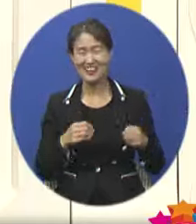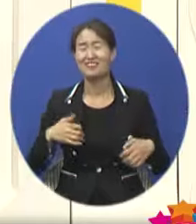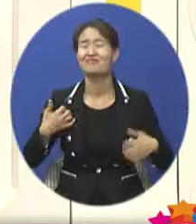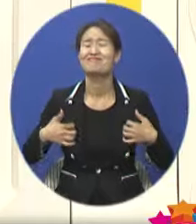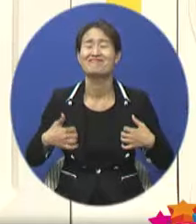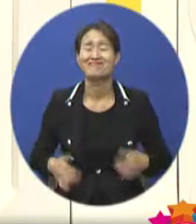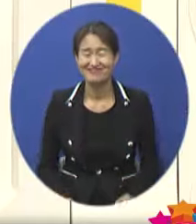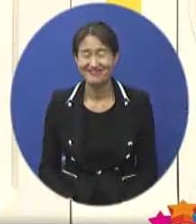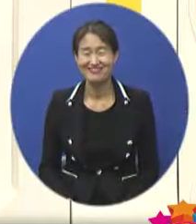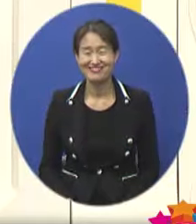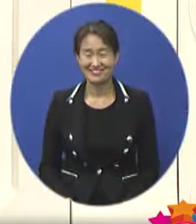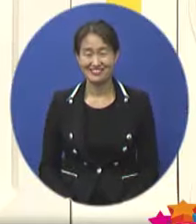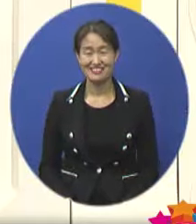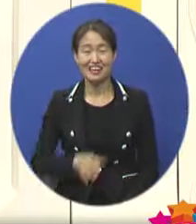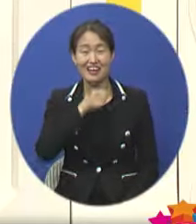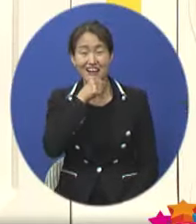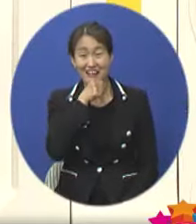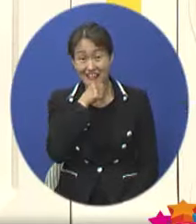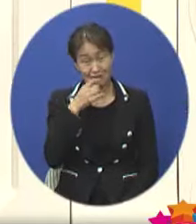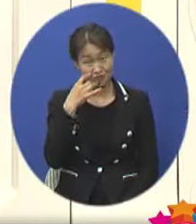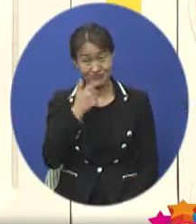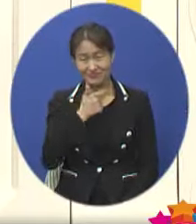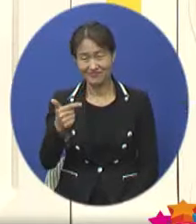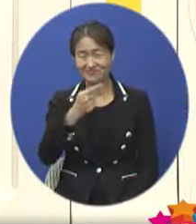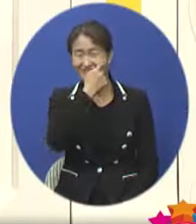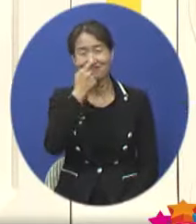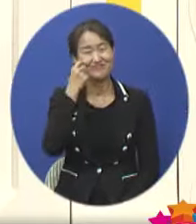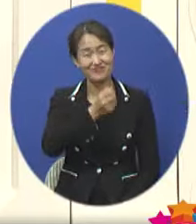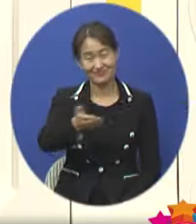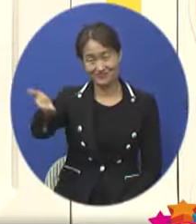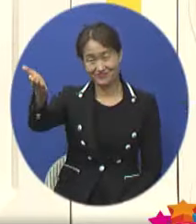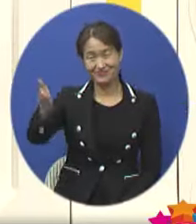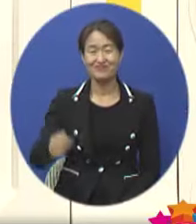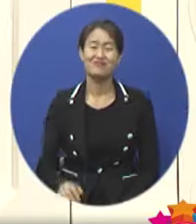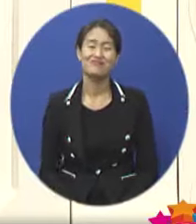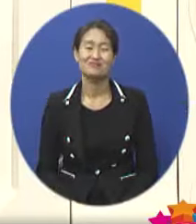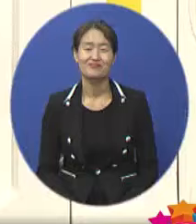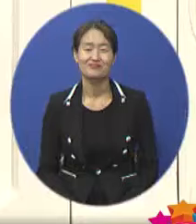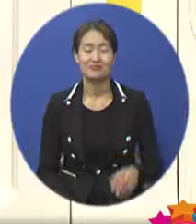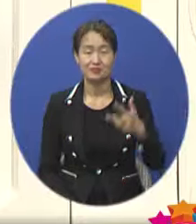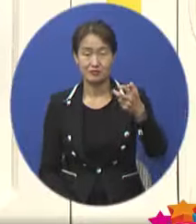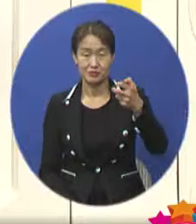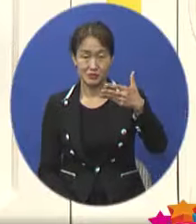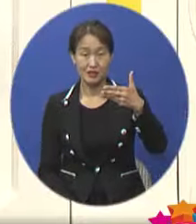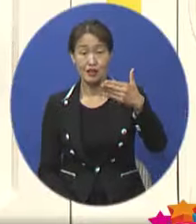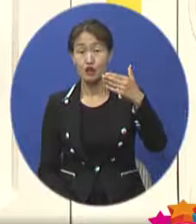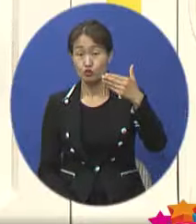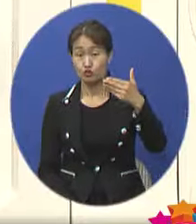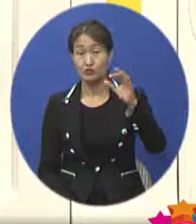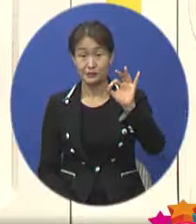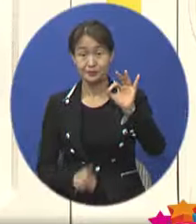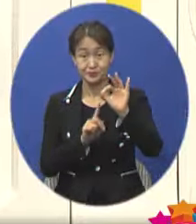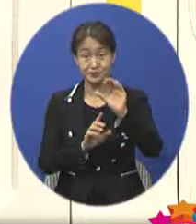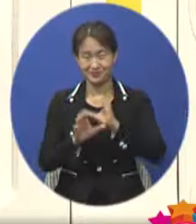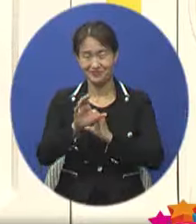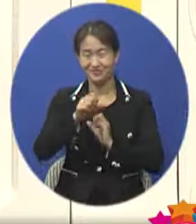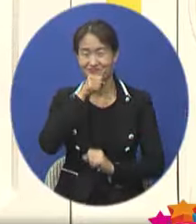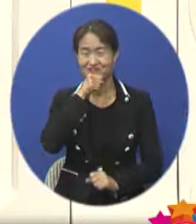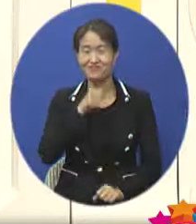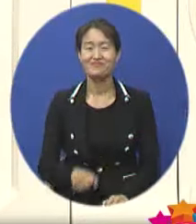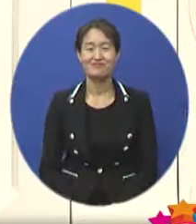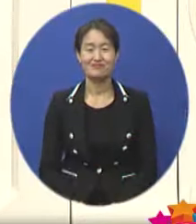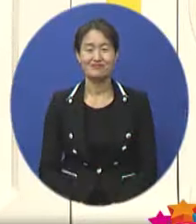재밌게 얘기했습니다. 예, 예, 예, 예. 자, 점수도 궁금하죠? 예, 점수 볼게요. 점수 보여주세요. 7점, 8점, 9점, 보너스 10점.